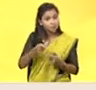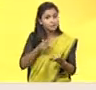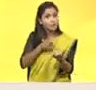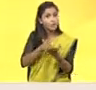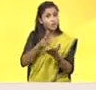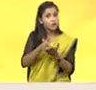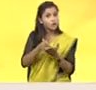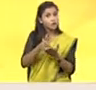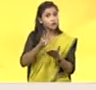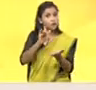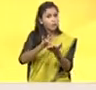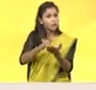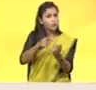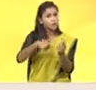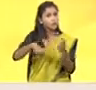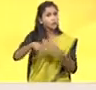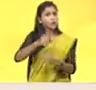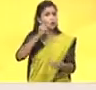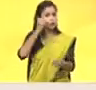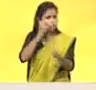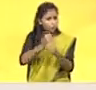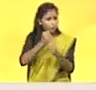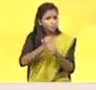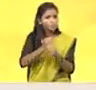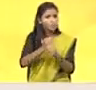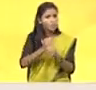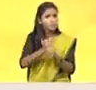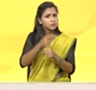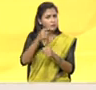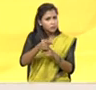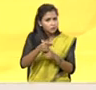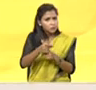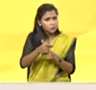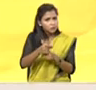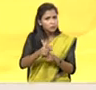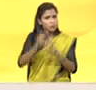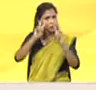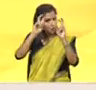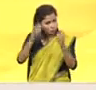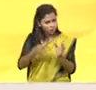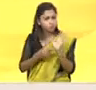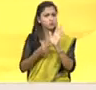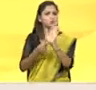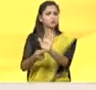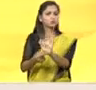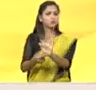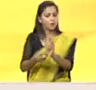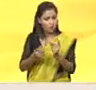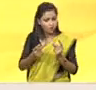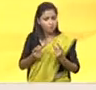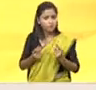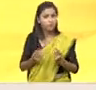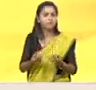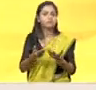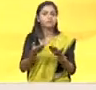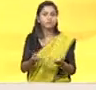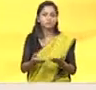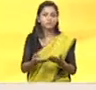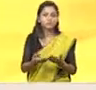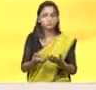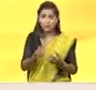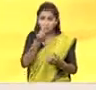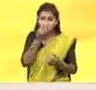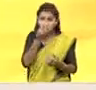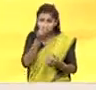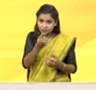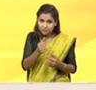ने सरकार के सामने इस मामले को रखा और जल्द ही इसका